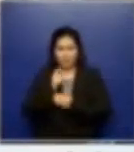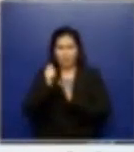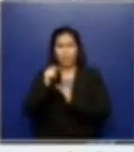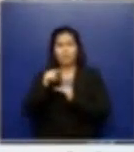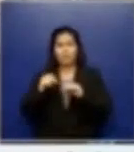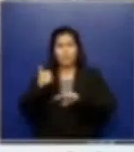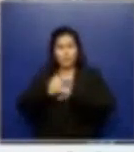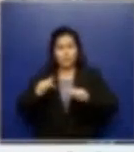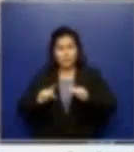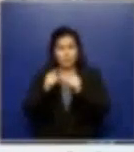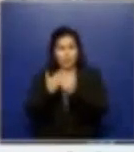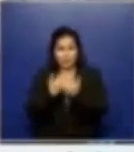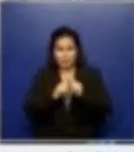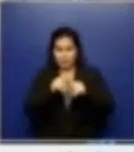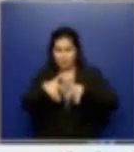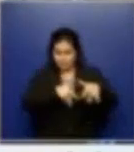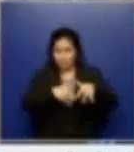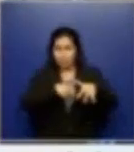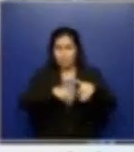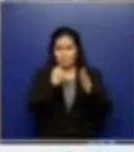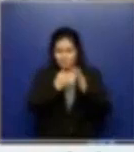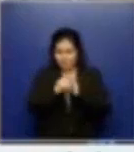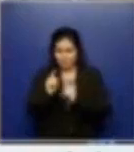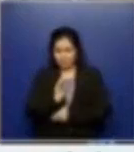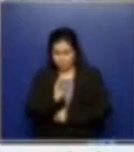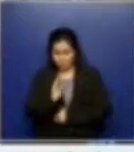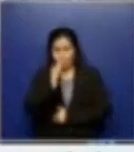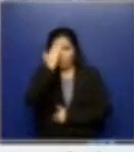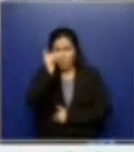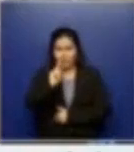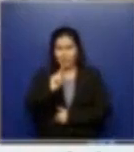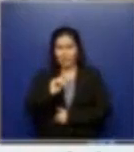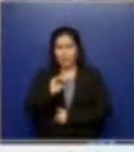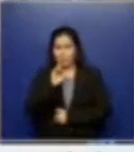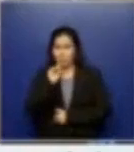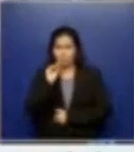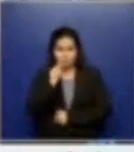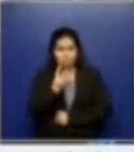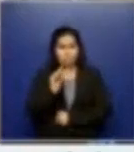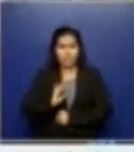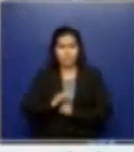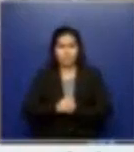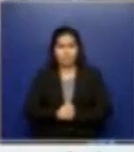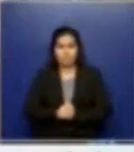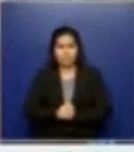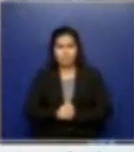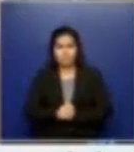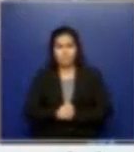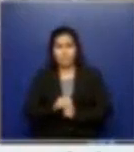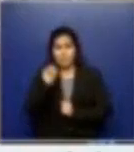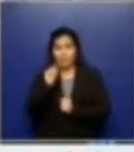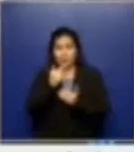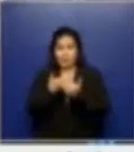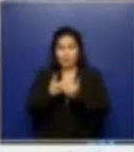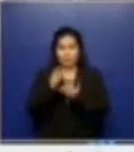ว่าผิดเบื้องหลังเราก็รักกันได้แต่เรื่องนี้พูดความเท็จไม่ได้ท่านบอกว่าเก็บงบประมาณปีนี้